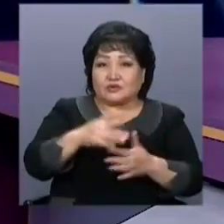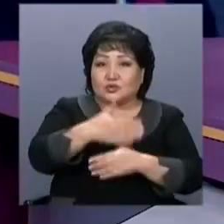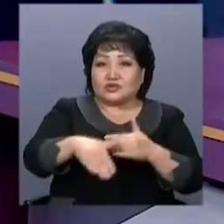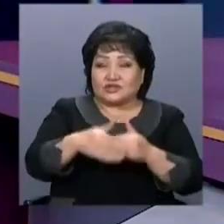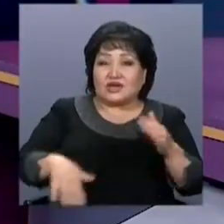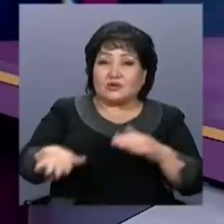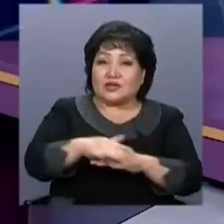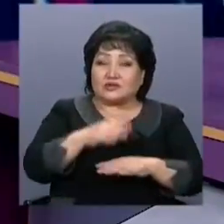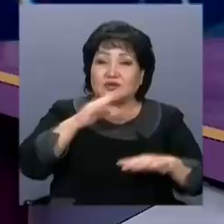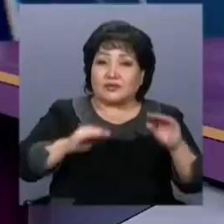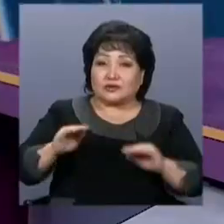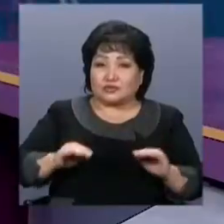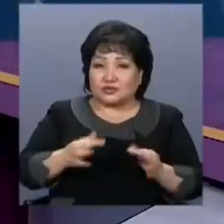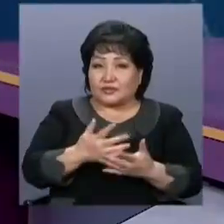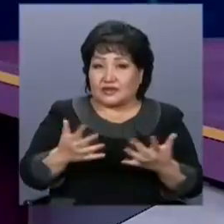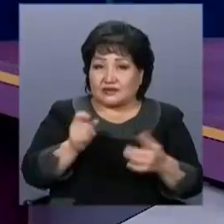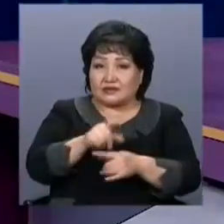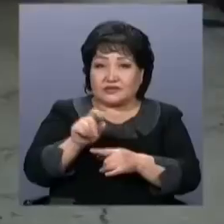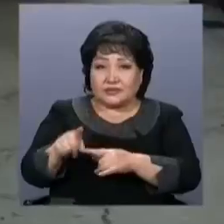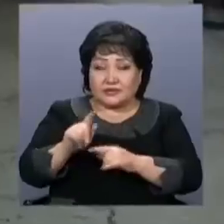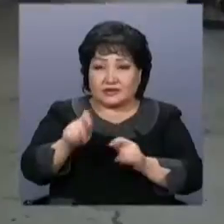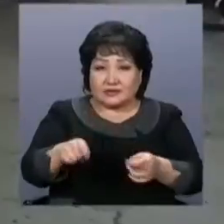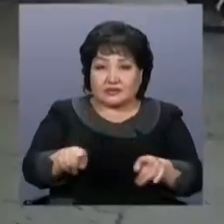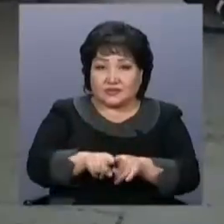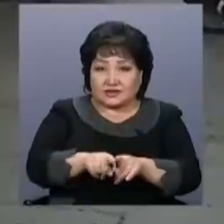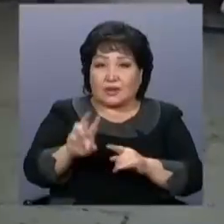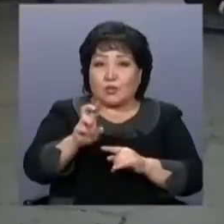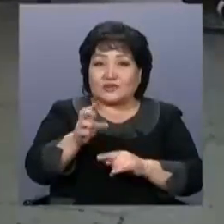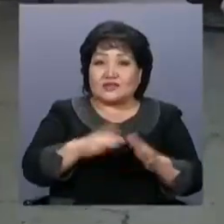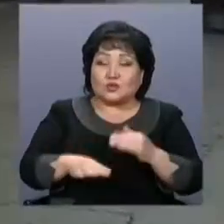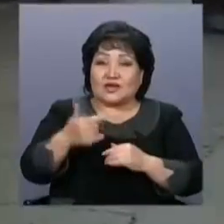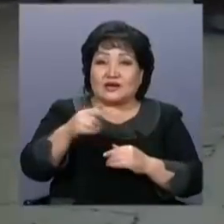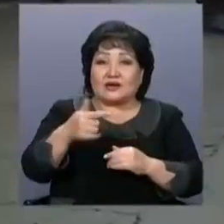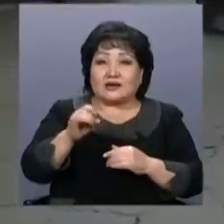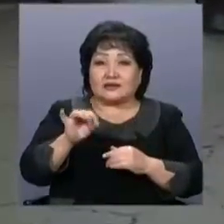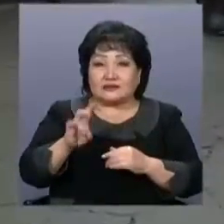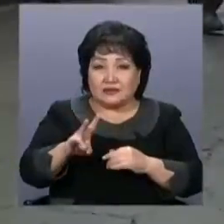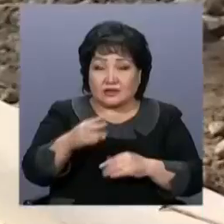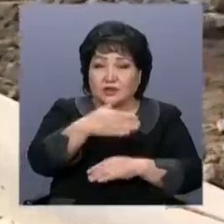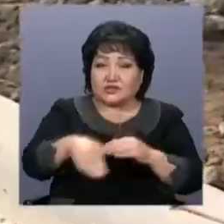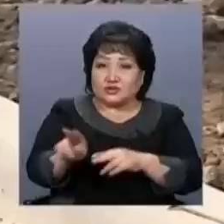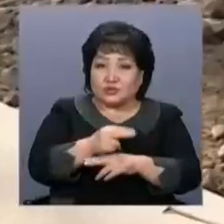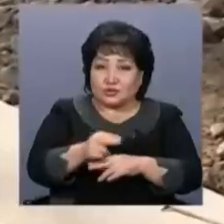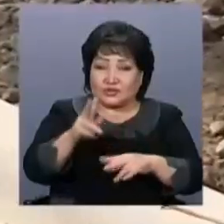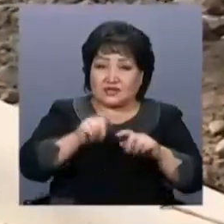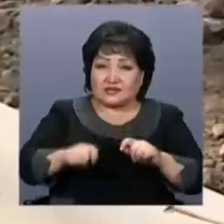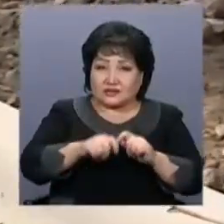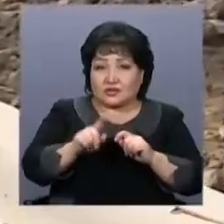абаттандыру жөнінде бірқатар тапсырма берді. Сонымен қатар Бостандық ауданындағы Гагарин көшесінің жөнделуін тексерді. Ондағы